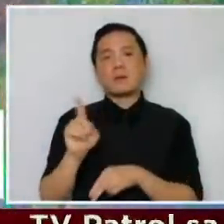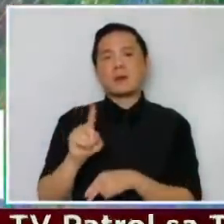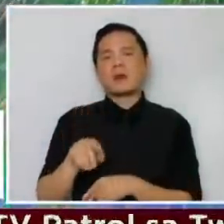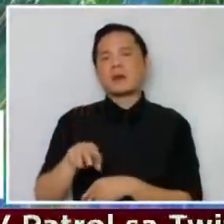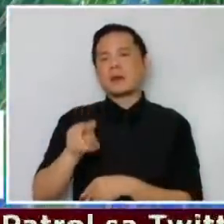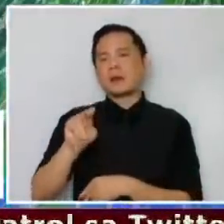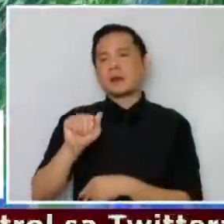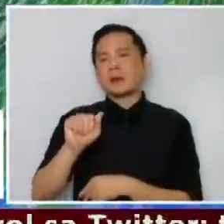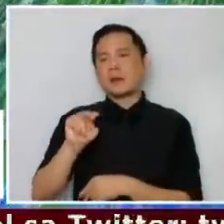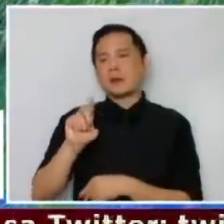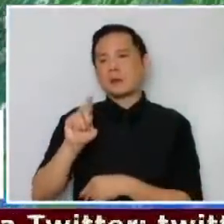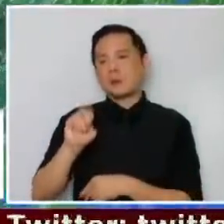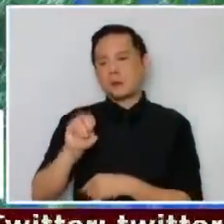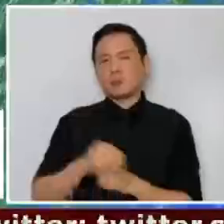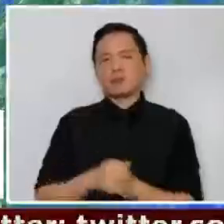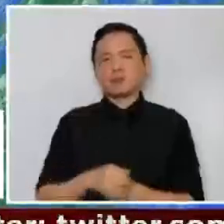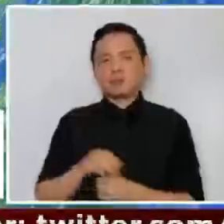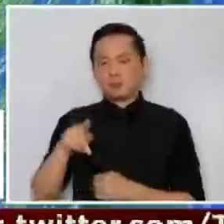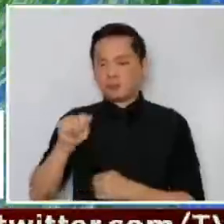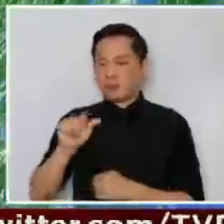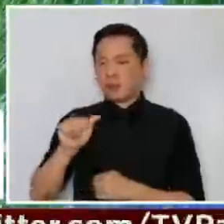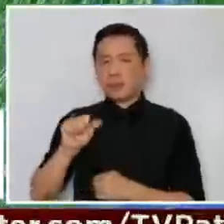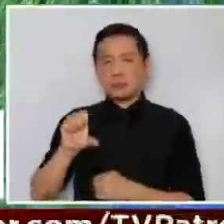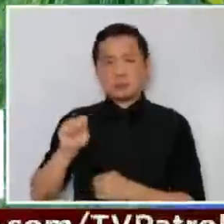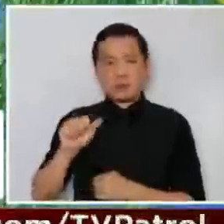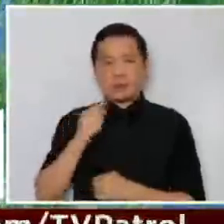PAGASA, inaasahang hihigupin o